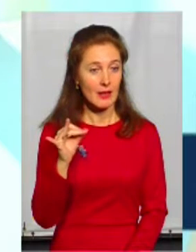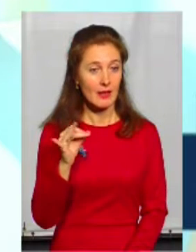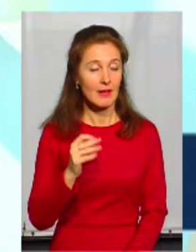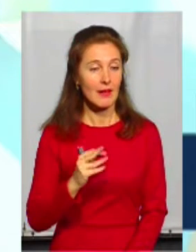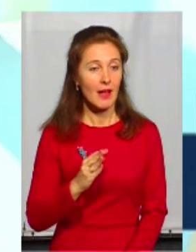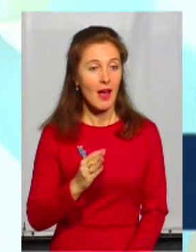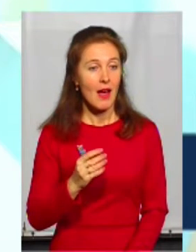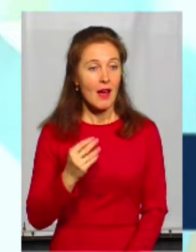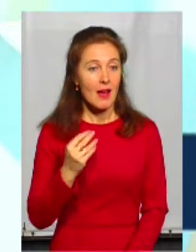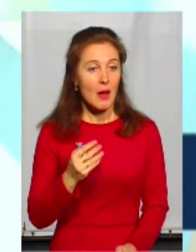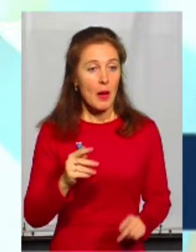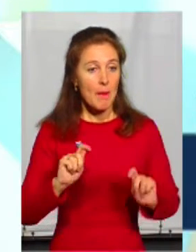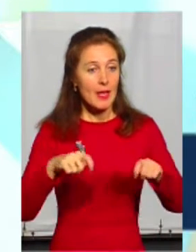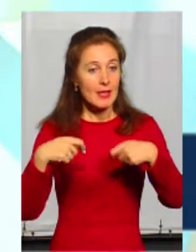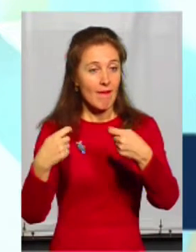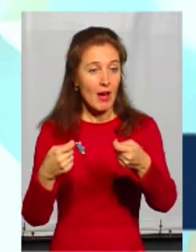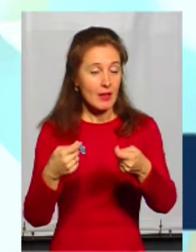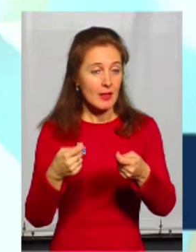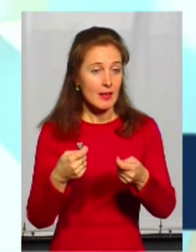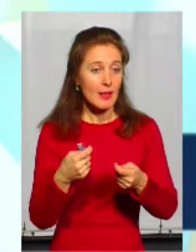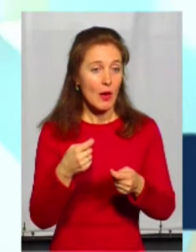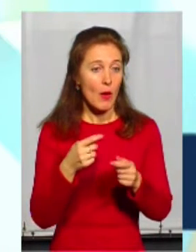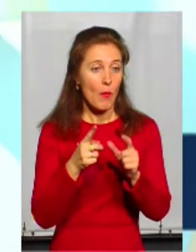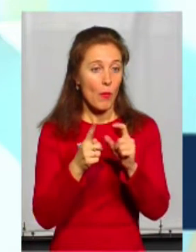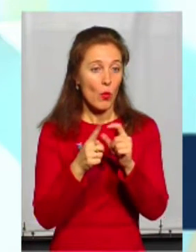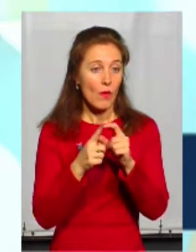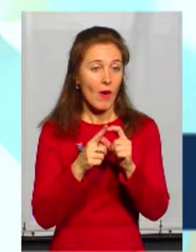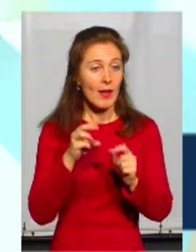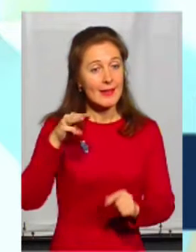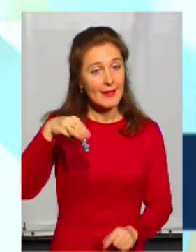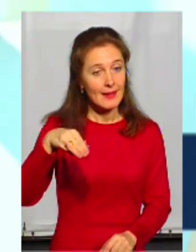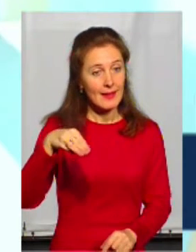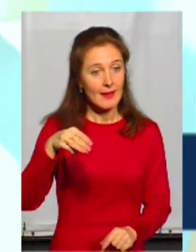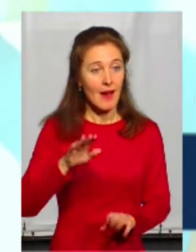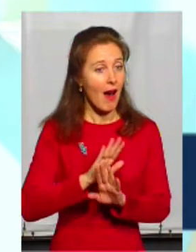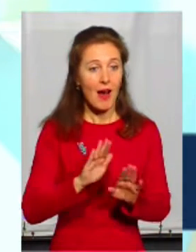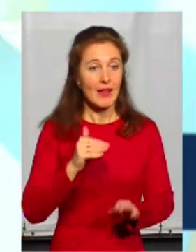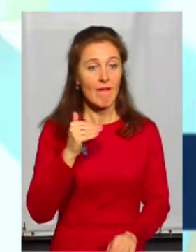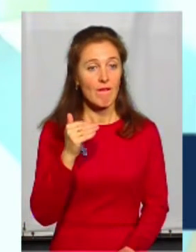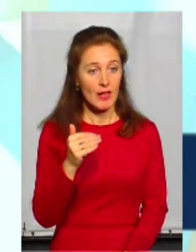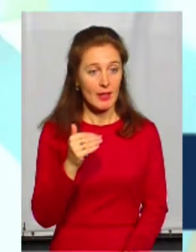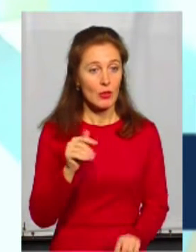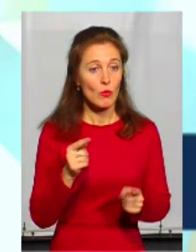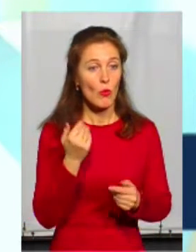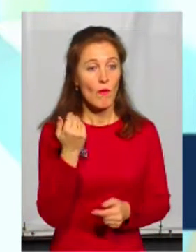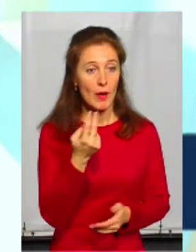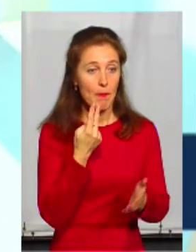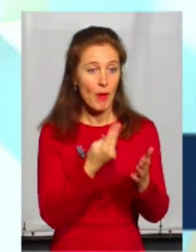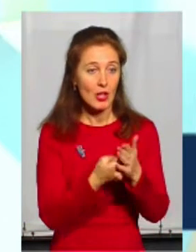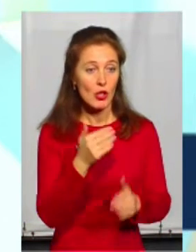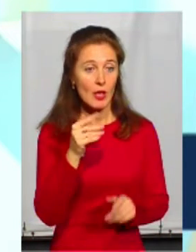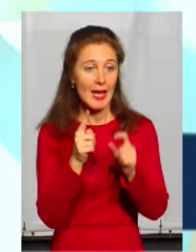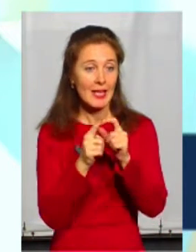ефір. А вона, власне, передавалася саме «ти». Тому переважна частина ось цих слів, де ми будемо бачити оце